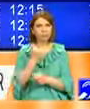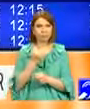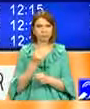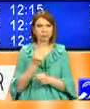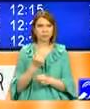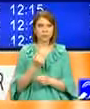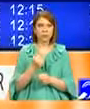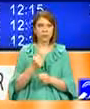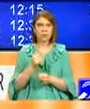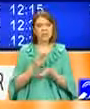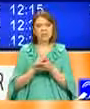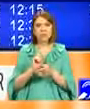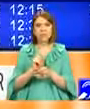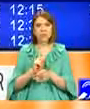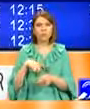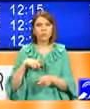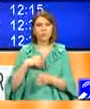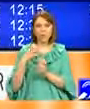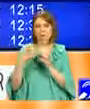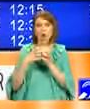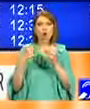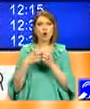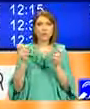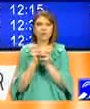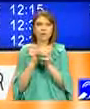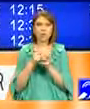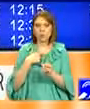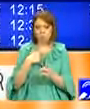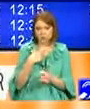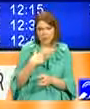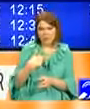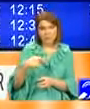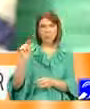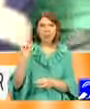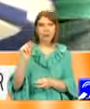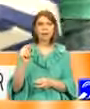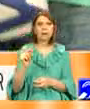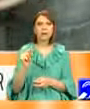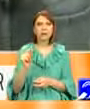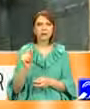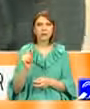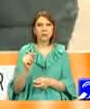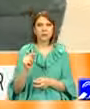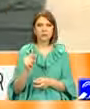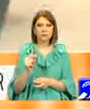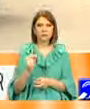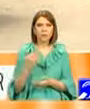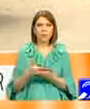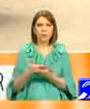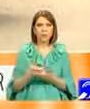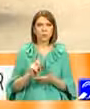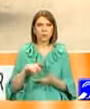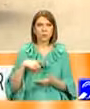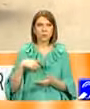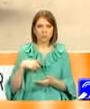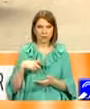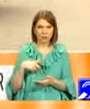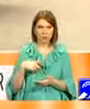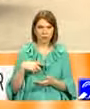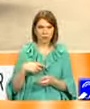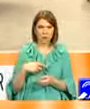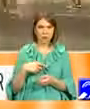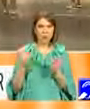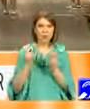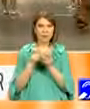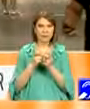deblocarea situațiilor în care locomotivele electrice nu mai puteau parcurge magistrale pentru că nu exista alimentare